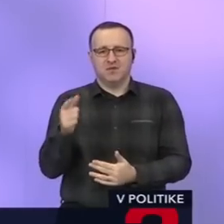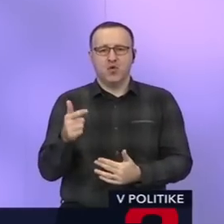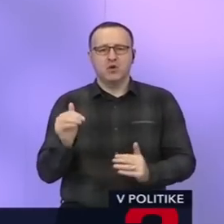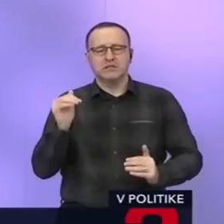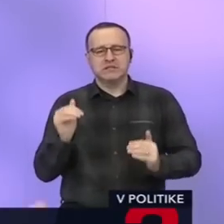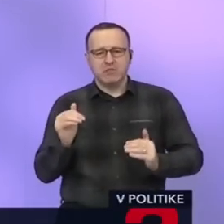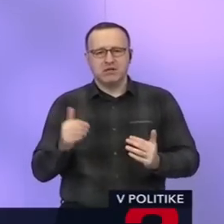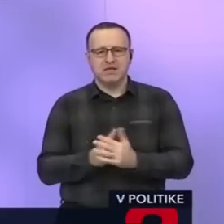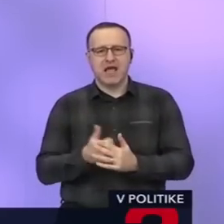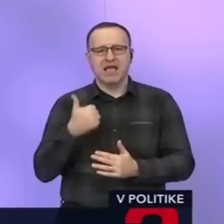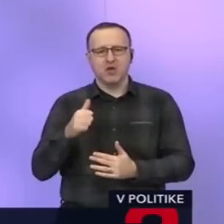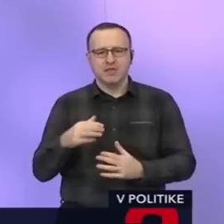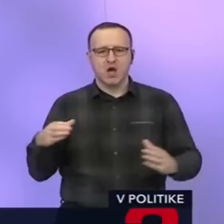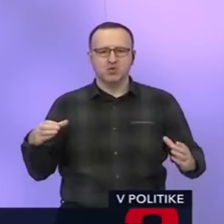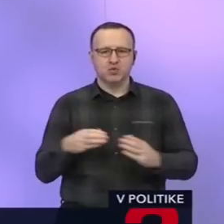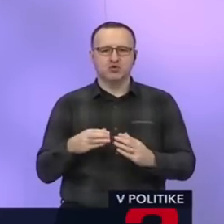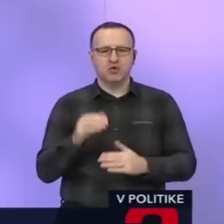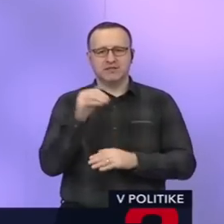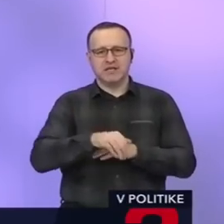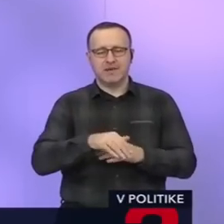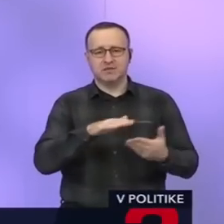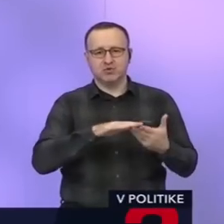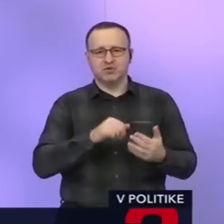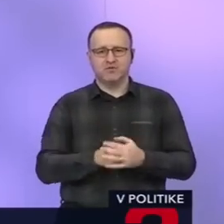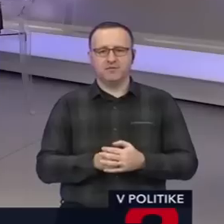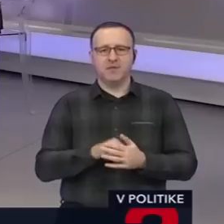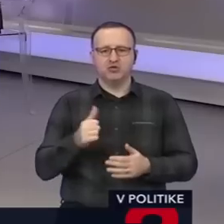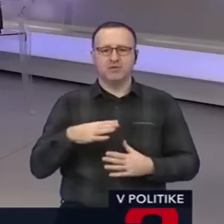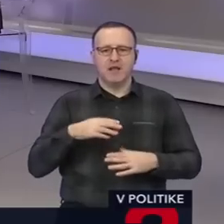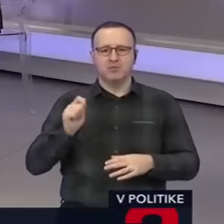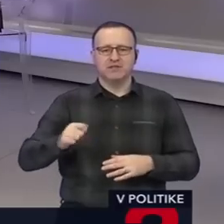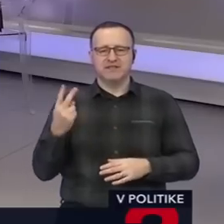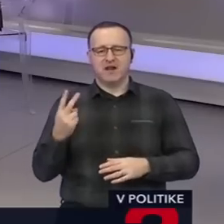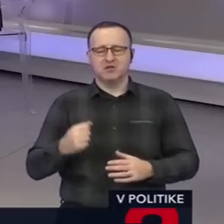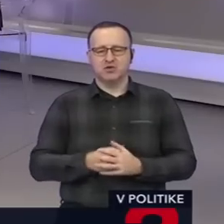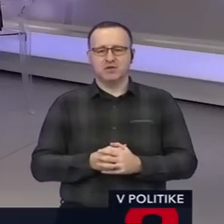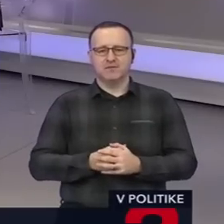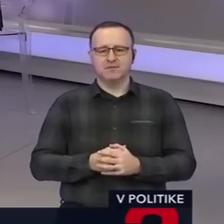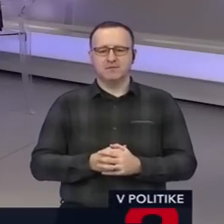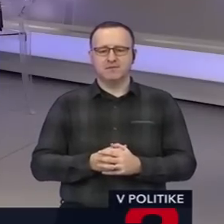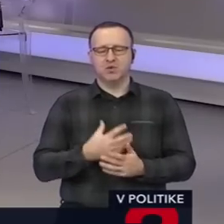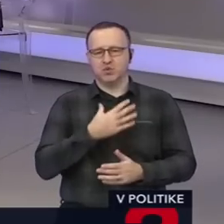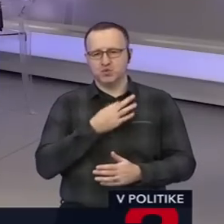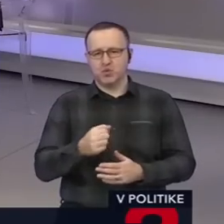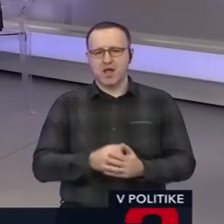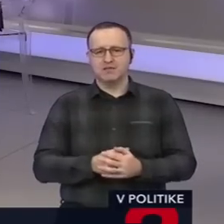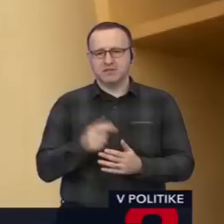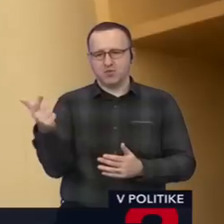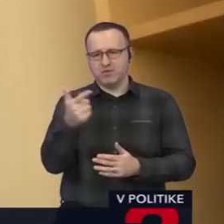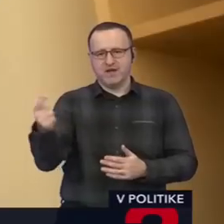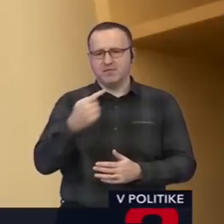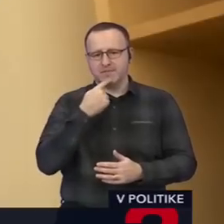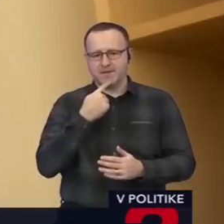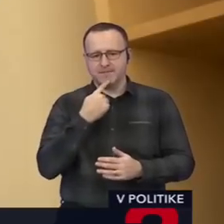stabilite, jednote a súdržnosti toho západného spoločnosti. Ďakujem ešte, pán poslanec Valášek. Súhlasím s predrečníkmi, chýba aj